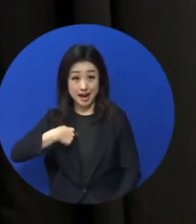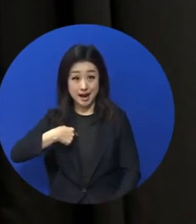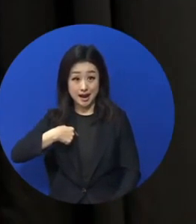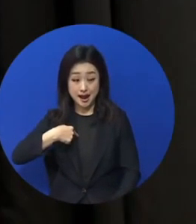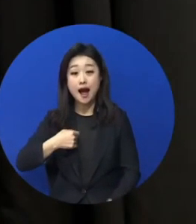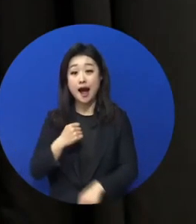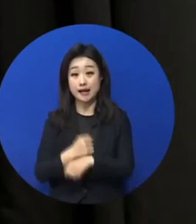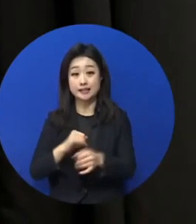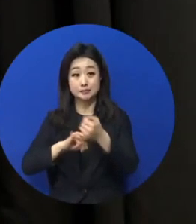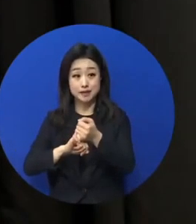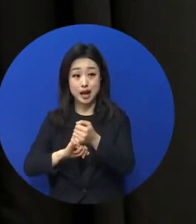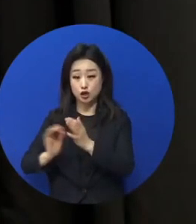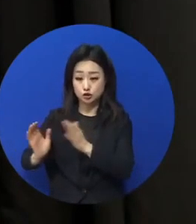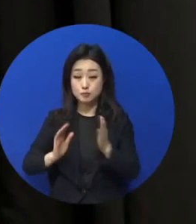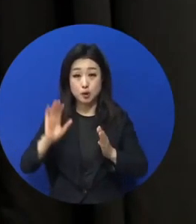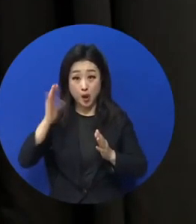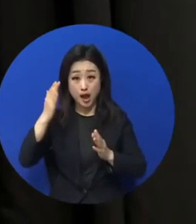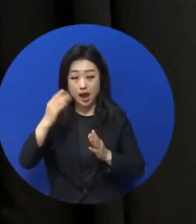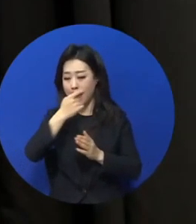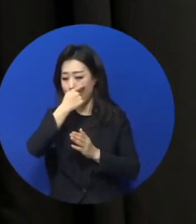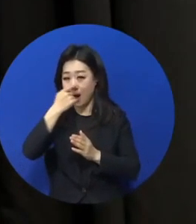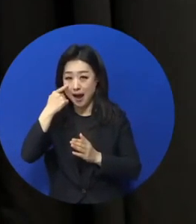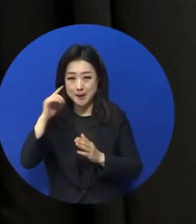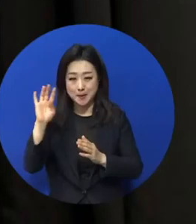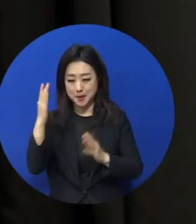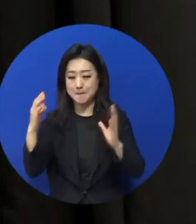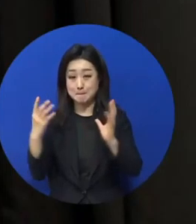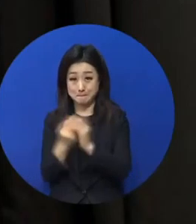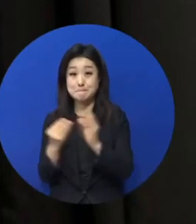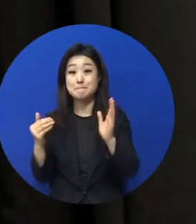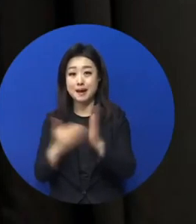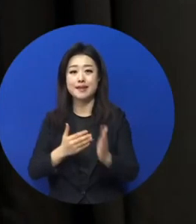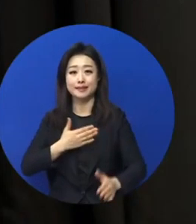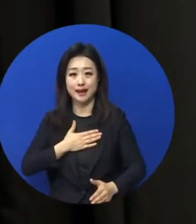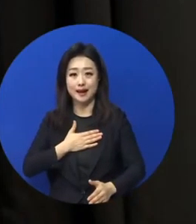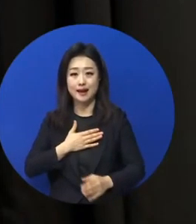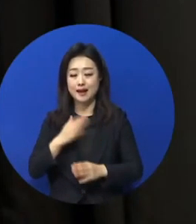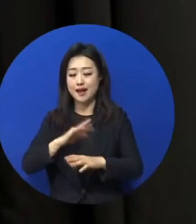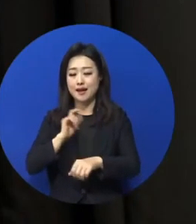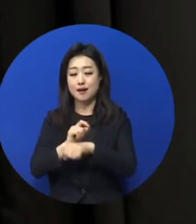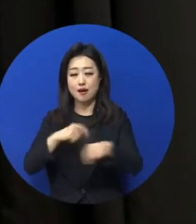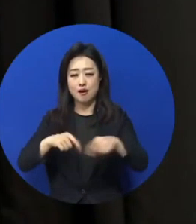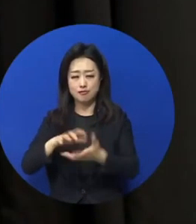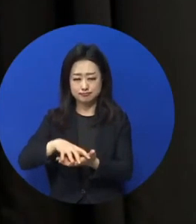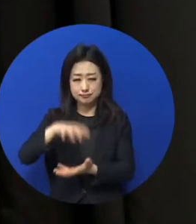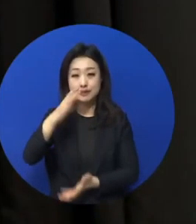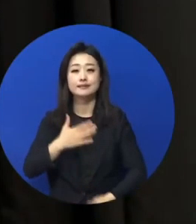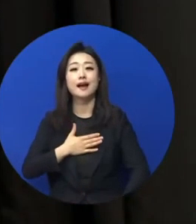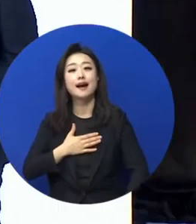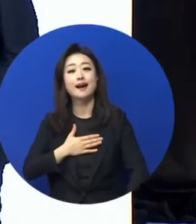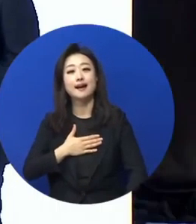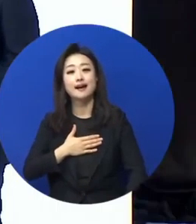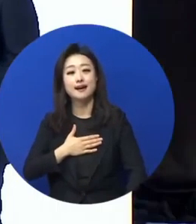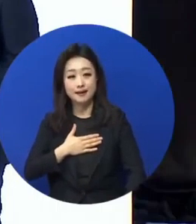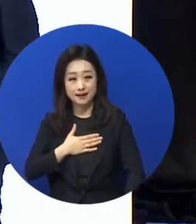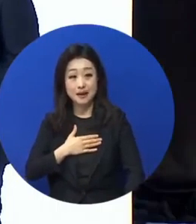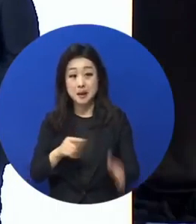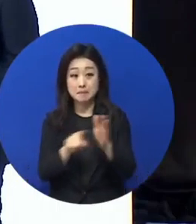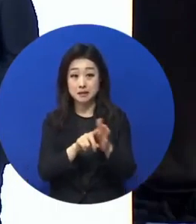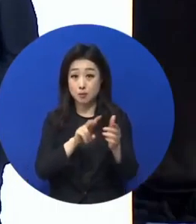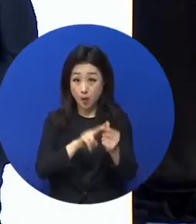준비되고 검증된 후보, 시정의 연속성을 담보할 수 있는 유일한 후보,